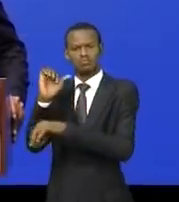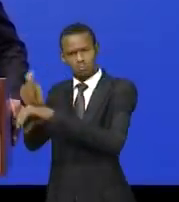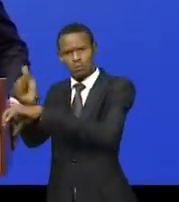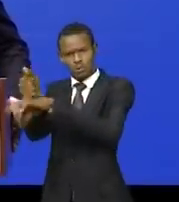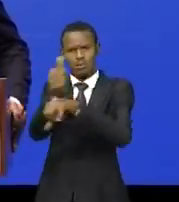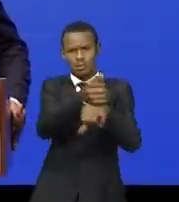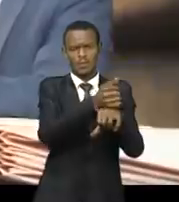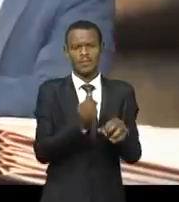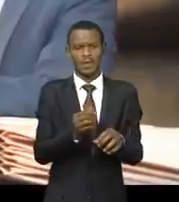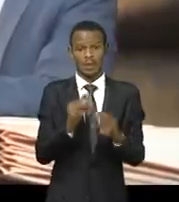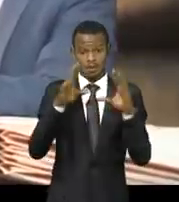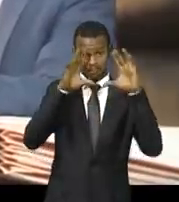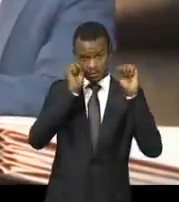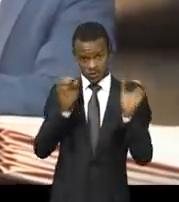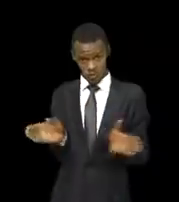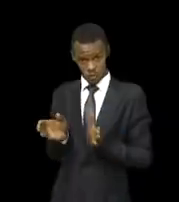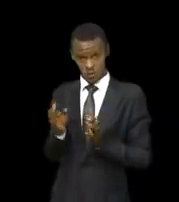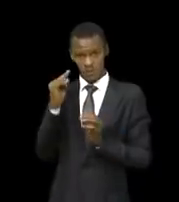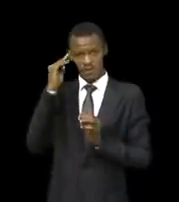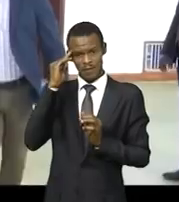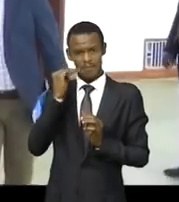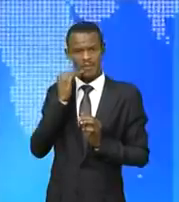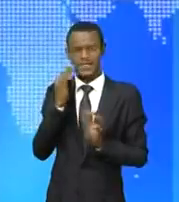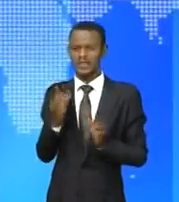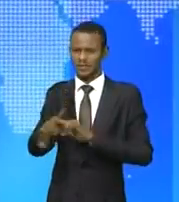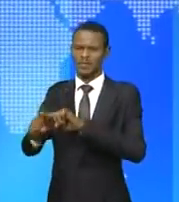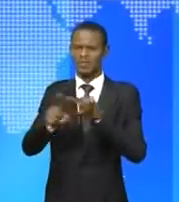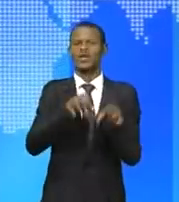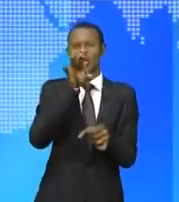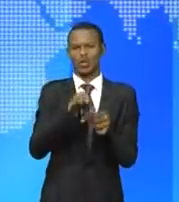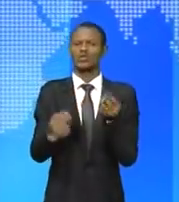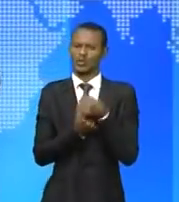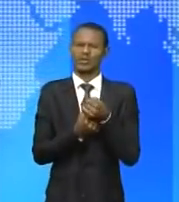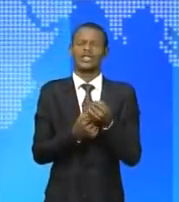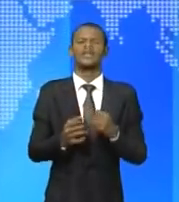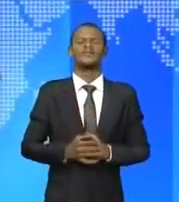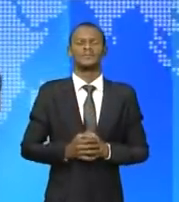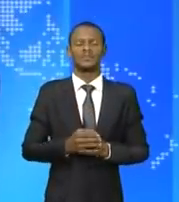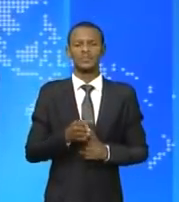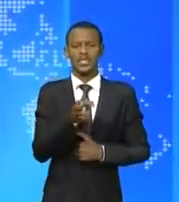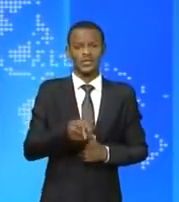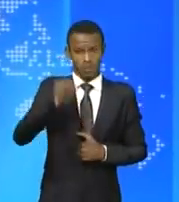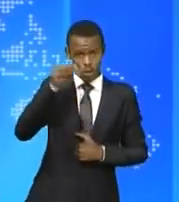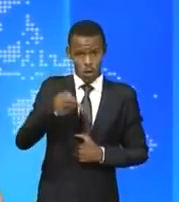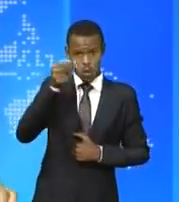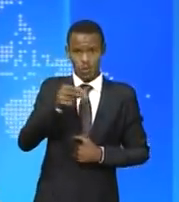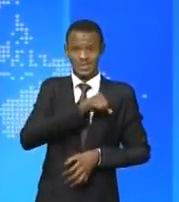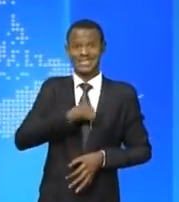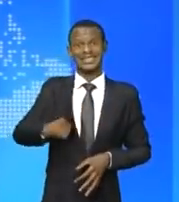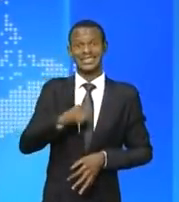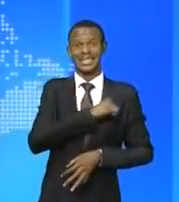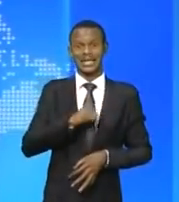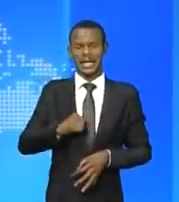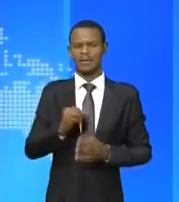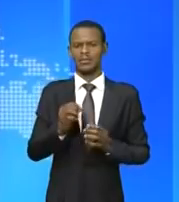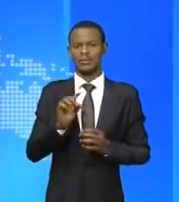les membres du gouvernement à y contribuer. À la chambre haute du Parlement, les deux